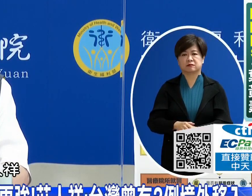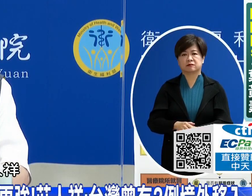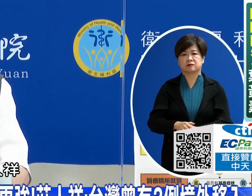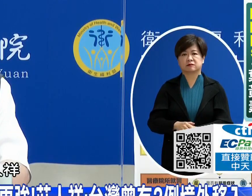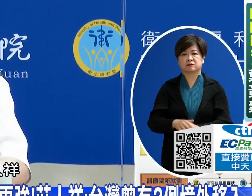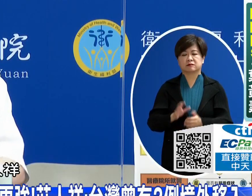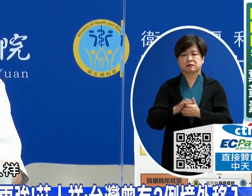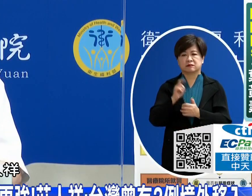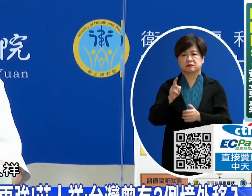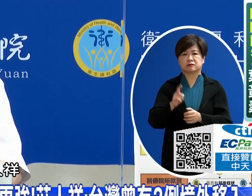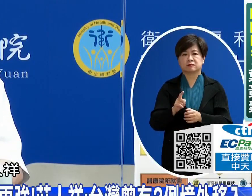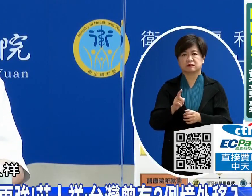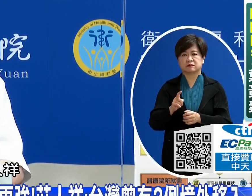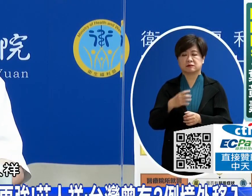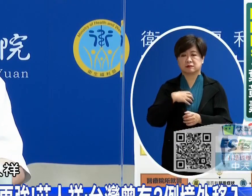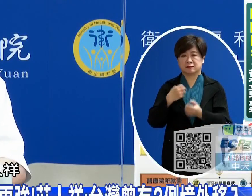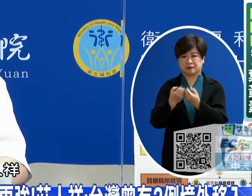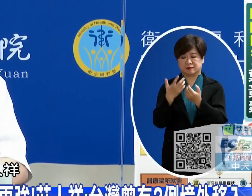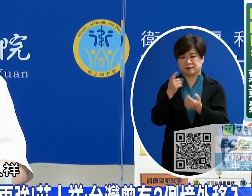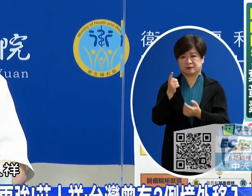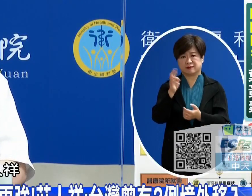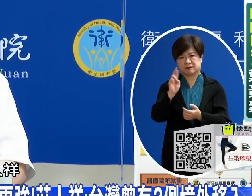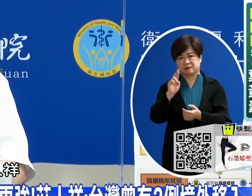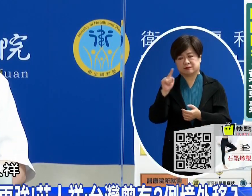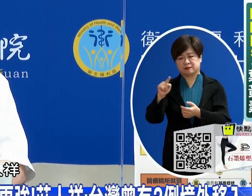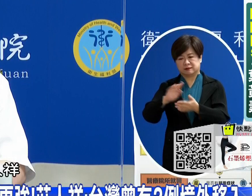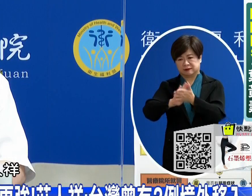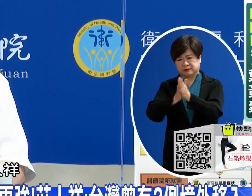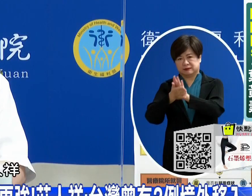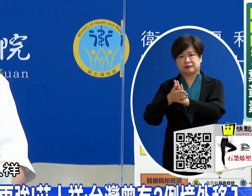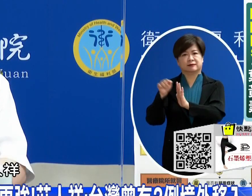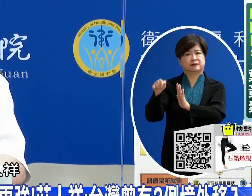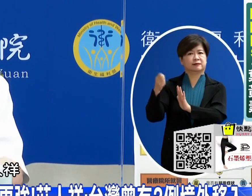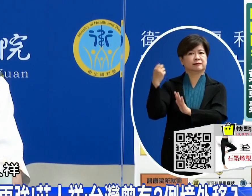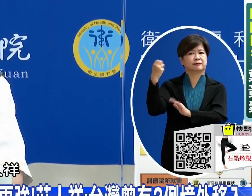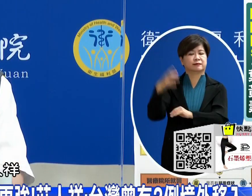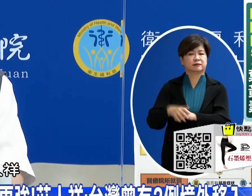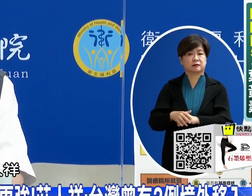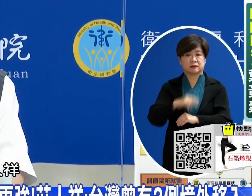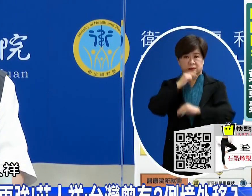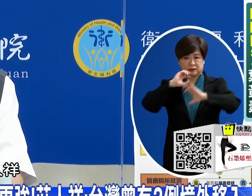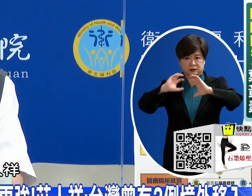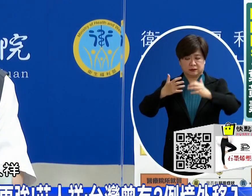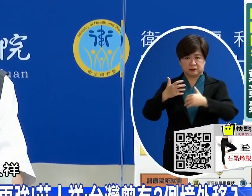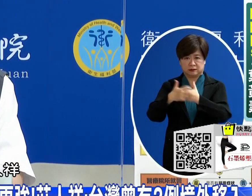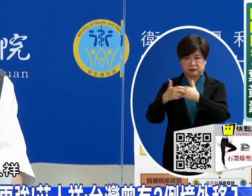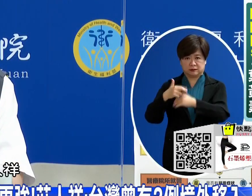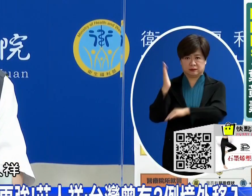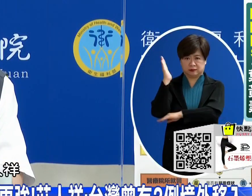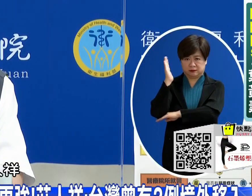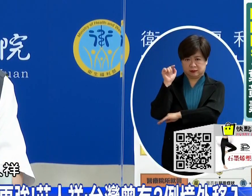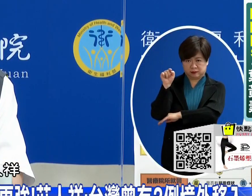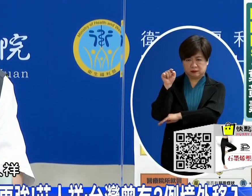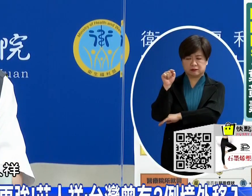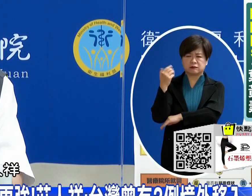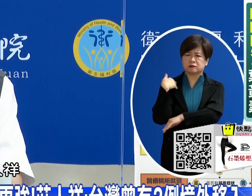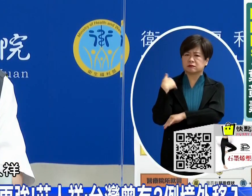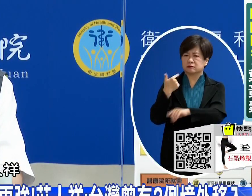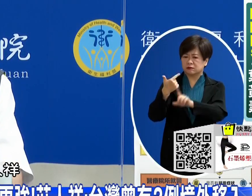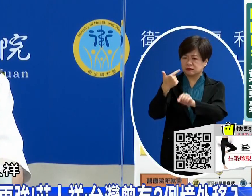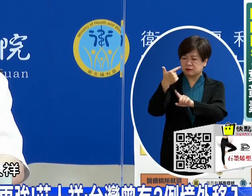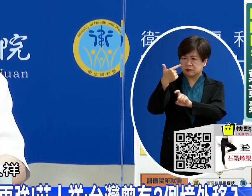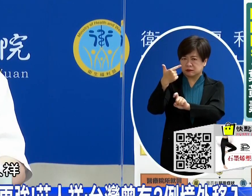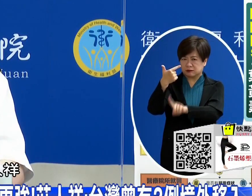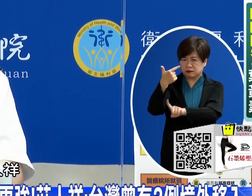变异，这只变异株哦。那有关英国卫生部哦，他们是在六月十一号跟十